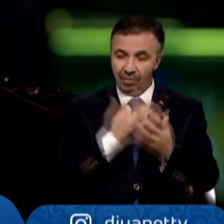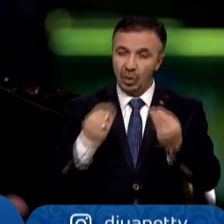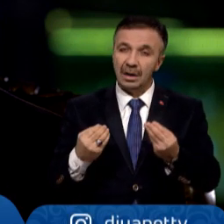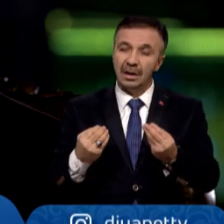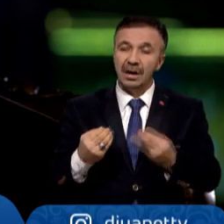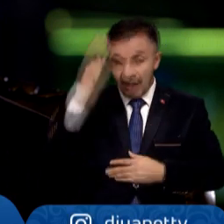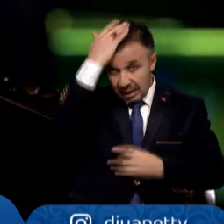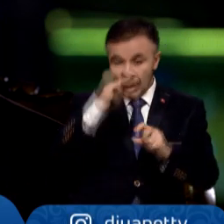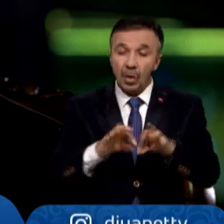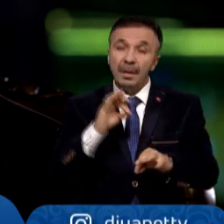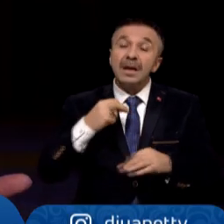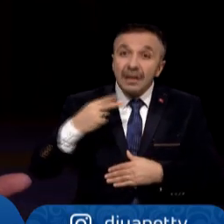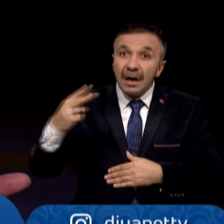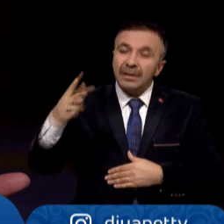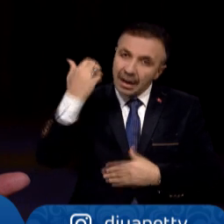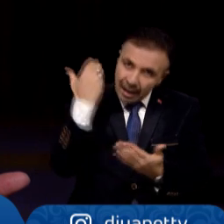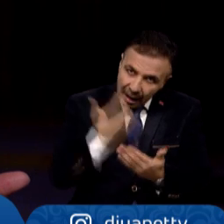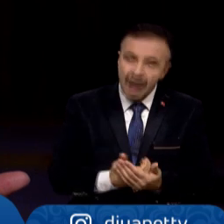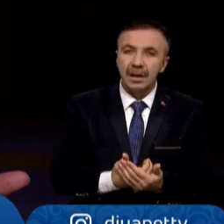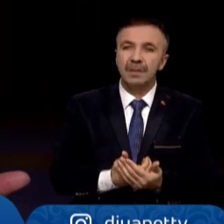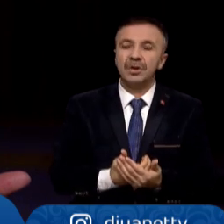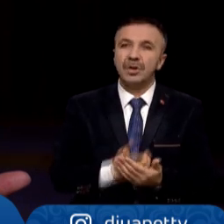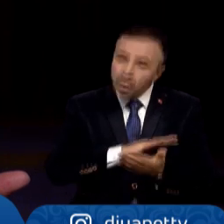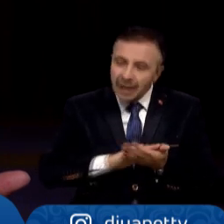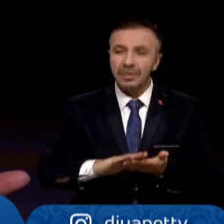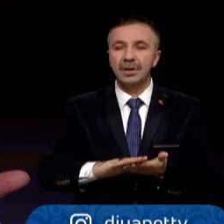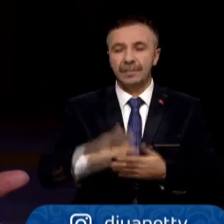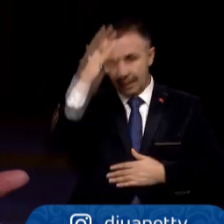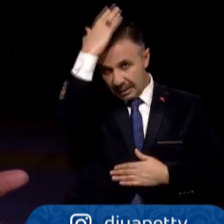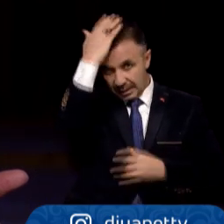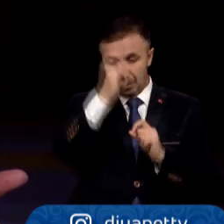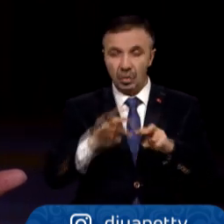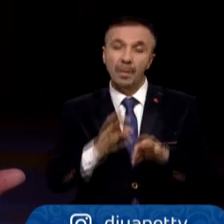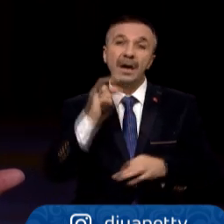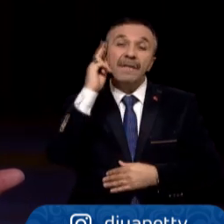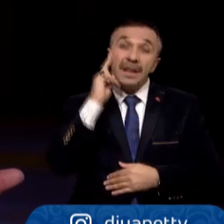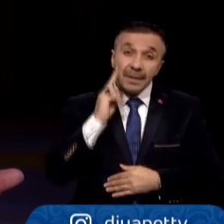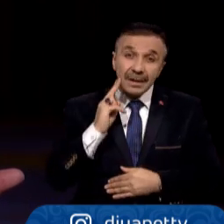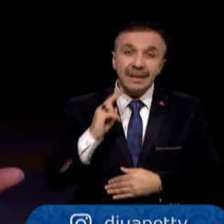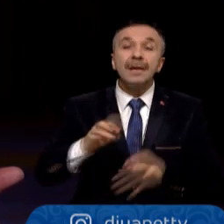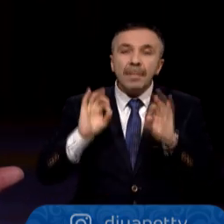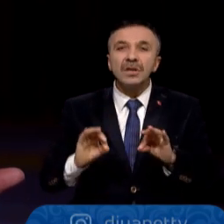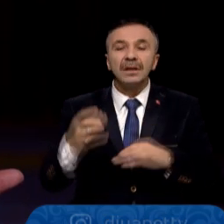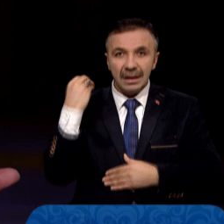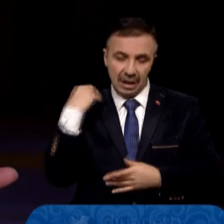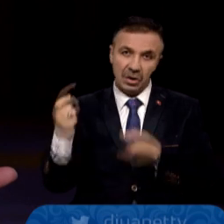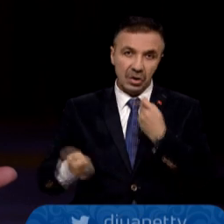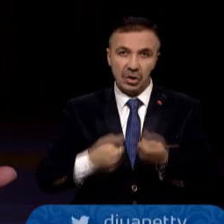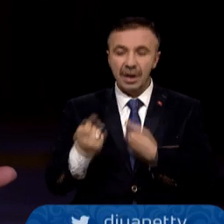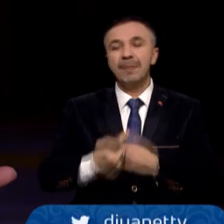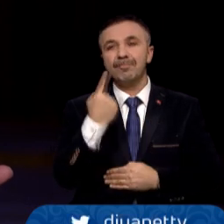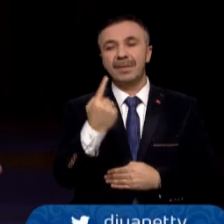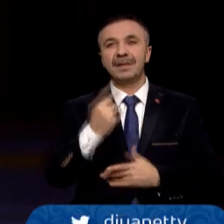kayıt altına alınmıştır bir Hazreti Ömer efendimizin başlattığı